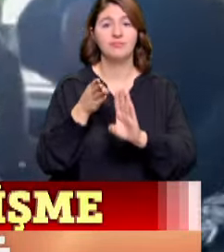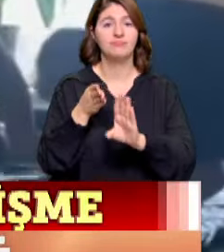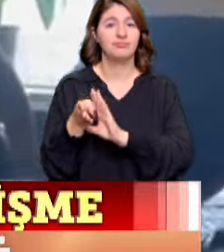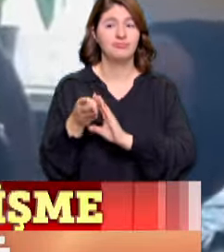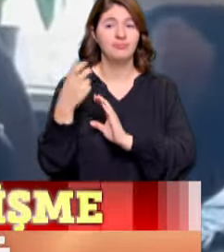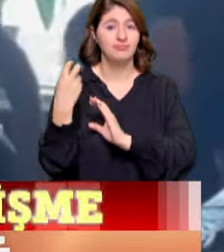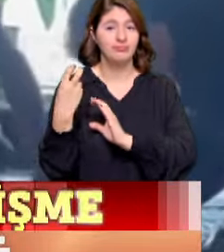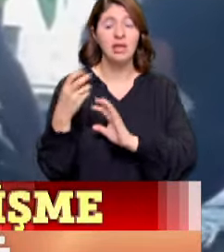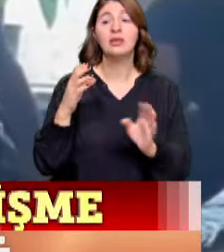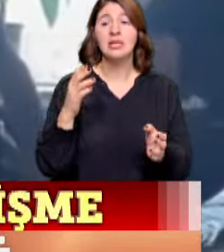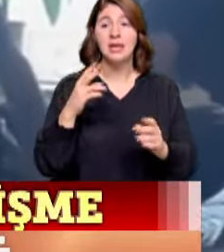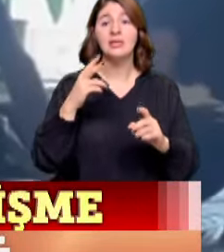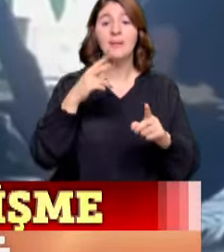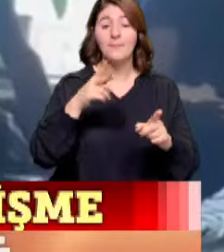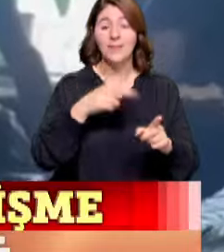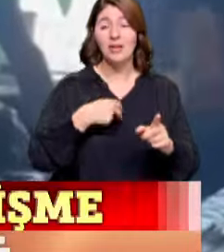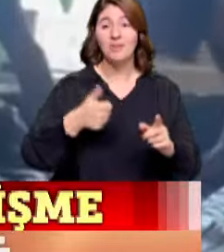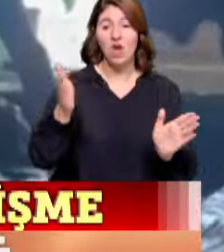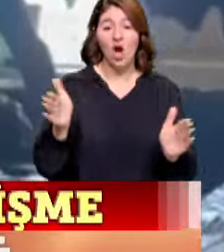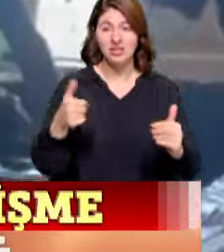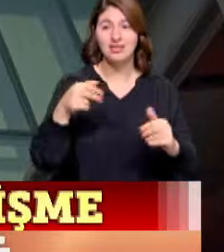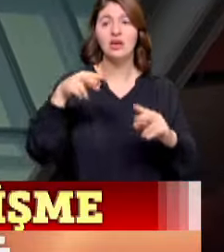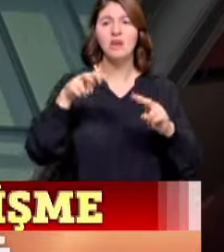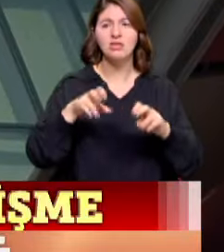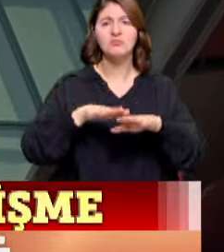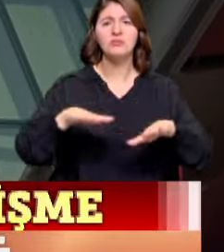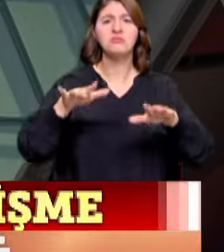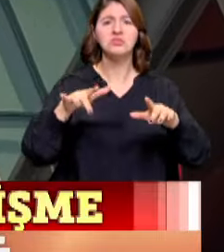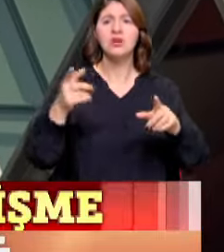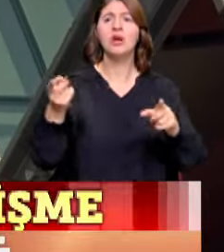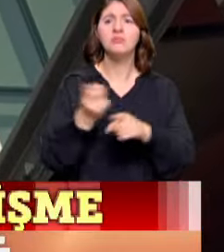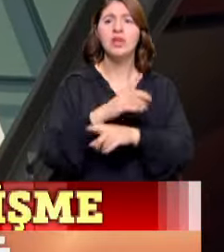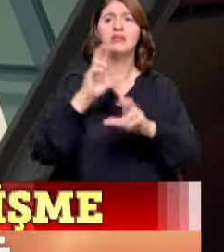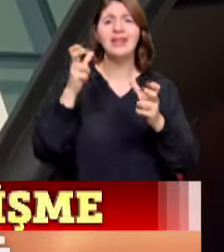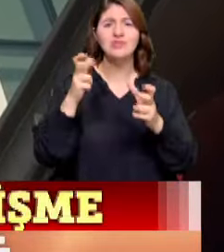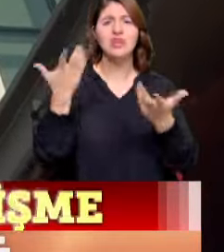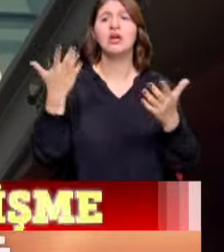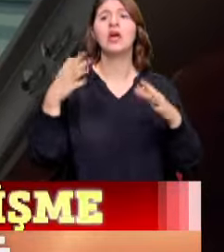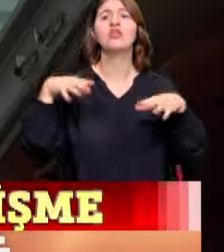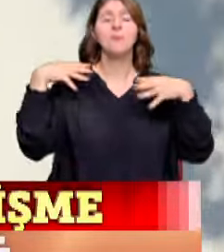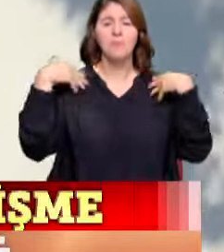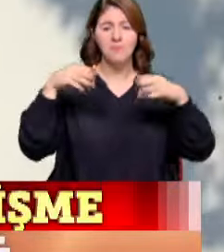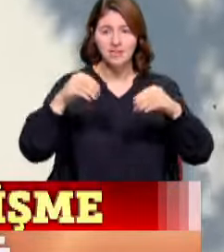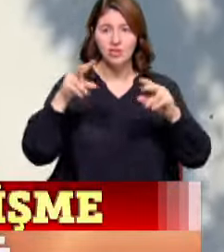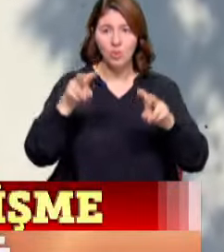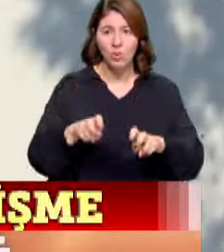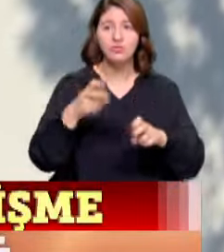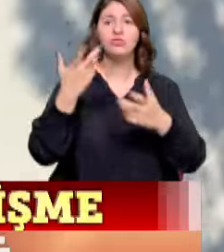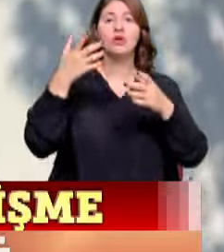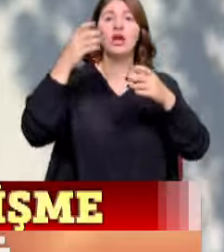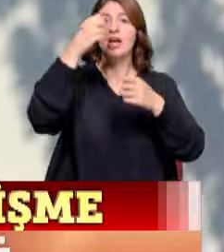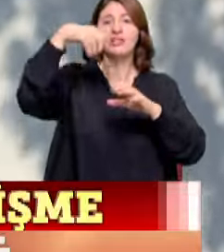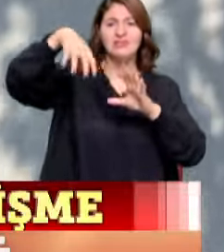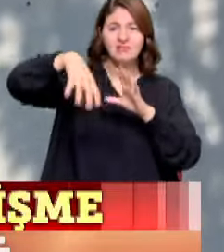çaldı. Belediye Başkanı Dal'ın makam odasındaki makam koltuğu, masa, bilgisayar, koltuk grubu, televizyon, masaj koltuğu, dolap ve avizeler